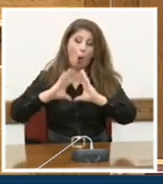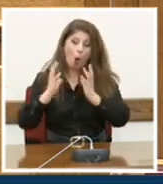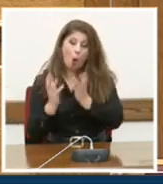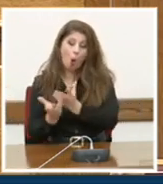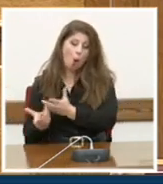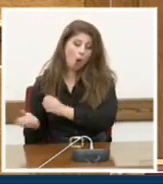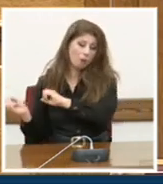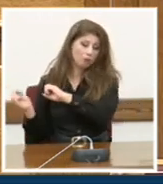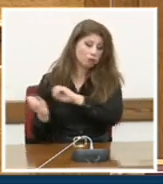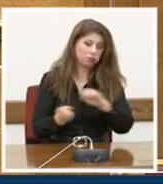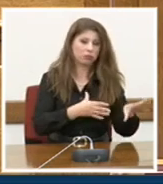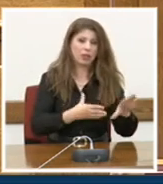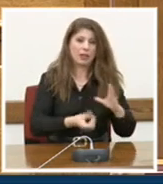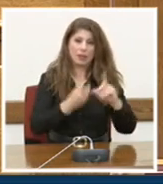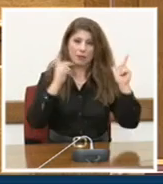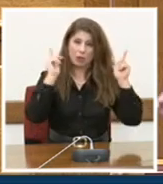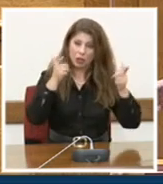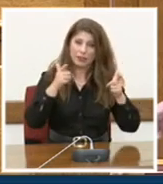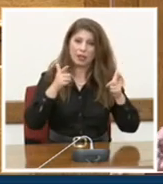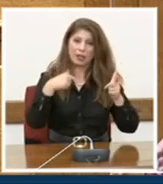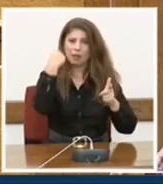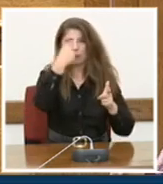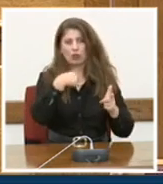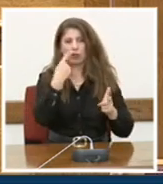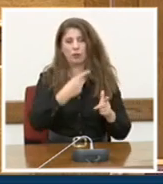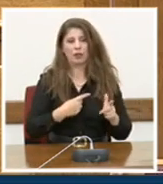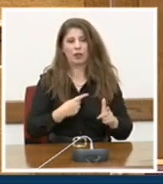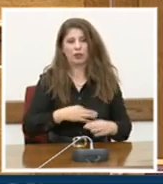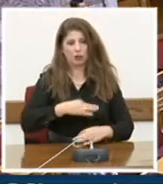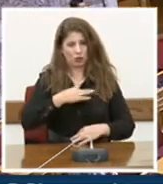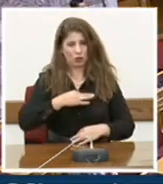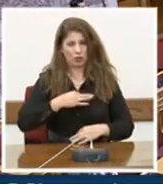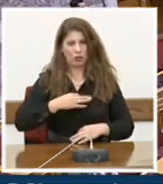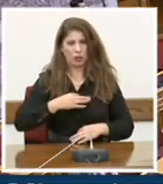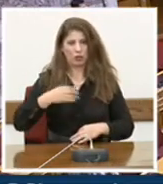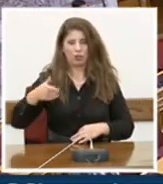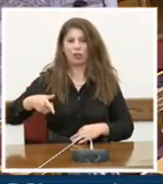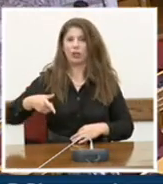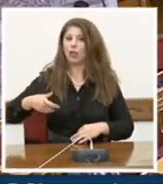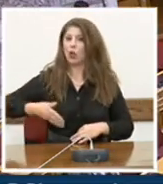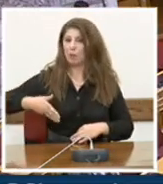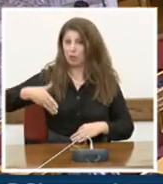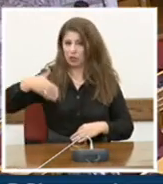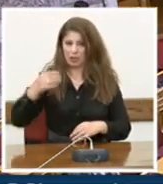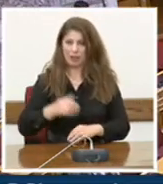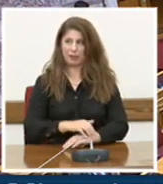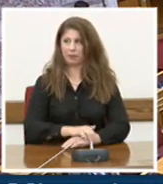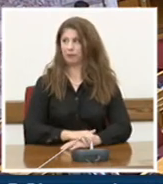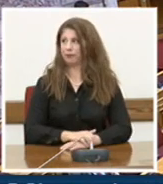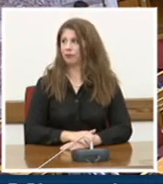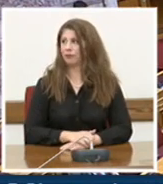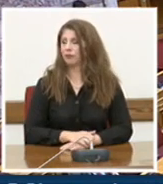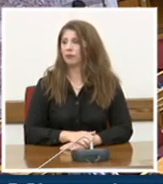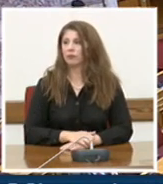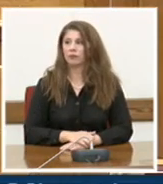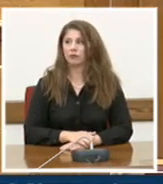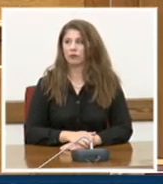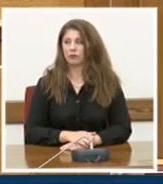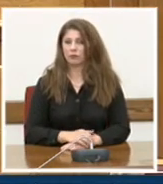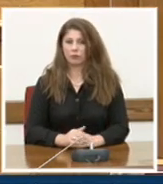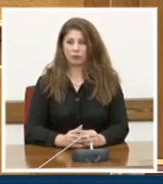και πιο συγκεκριμένα προσωπικά στον κύριο Μητσοτάκη. Μη και βγει το συμπέρασμα πως το έσχος των